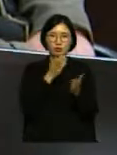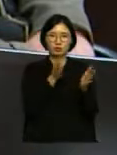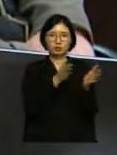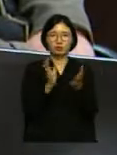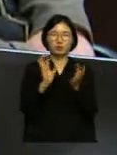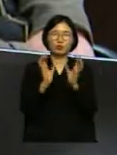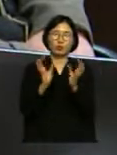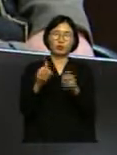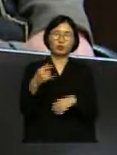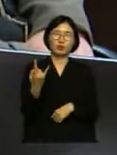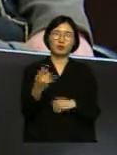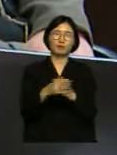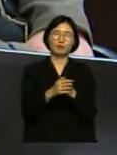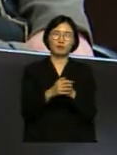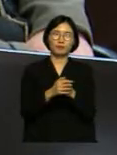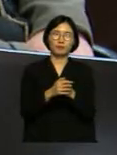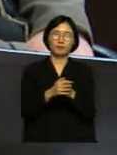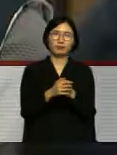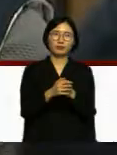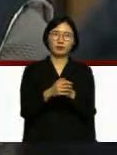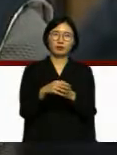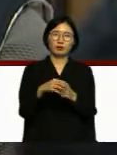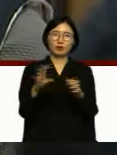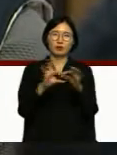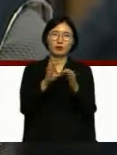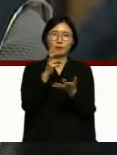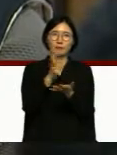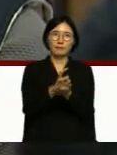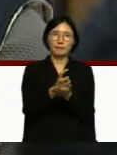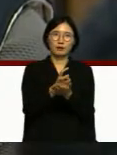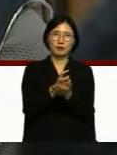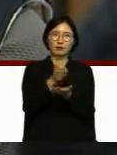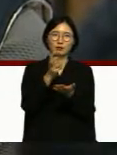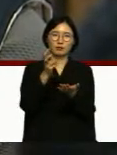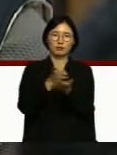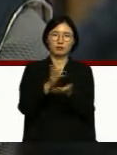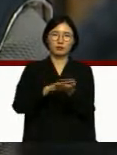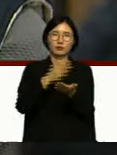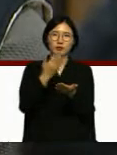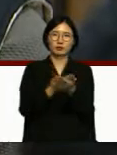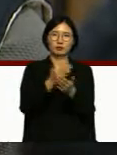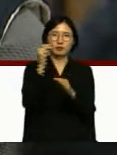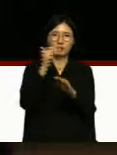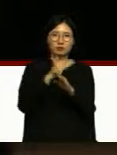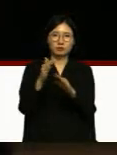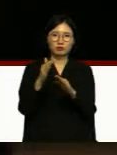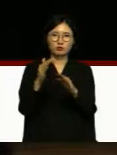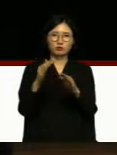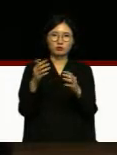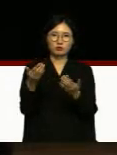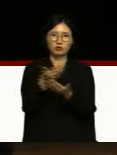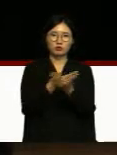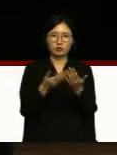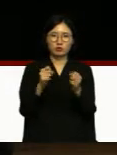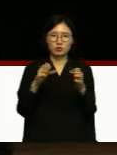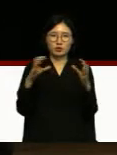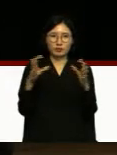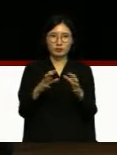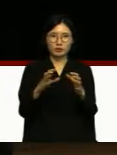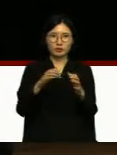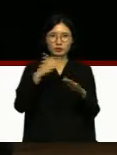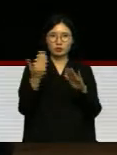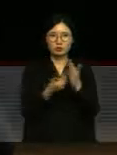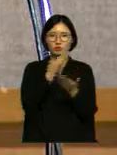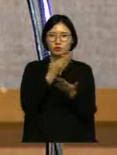마련한 토론회입니다. 도 관계자는 우선 관련법 등 제도 개선과 남북교류협력기금 확충을 최우선